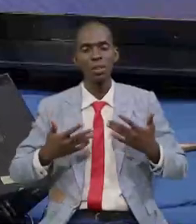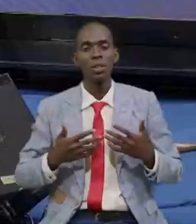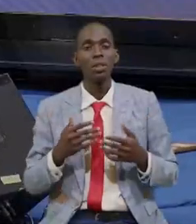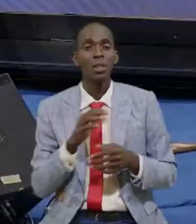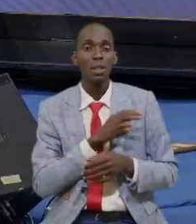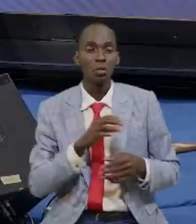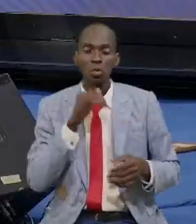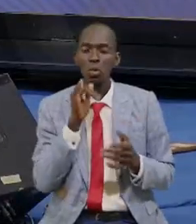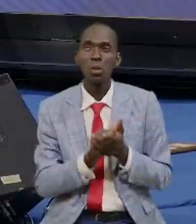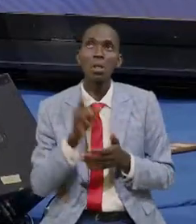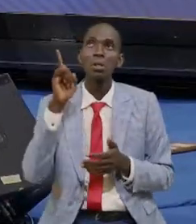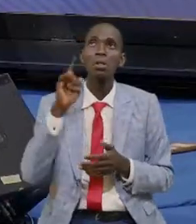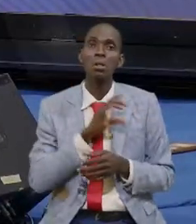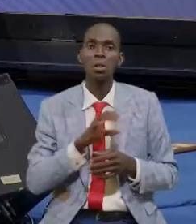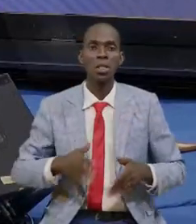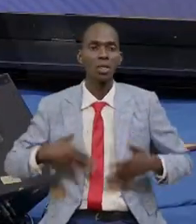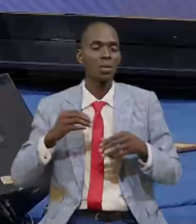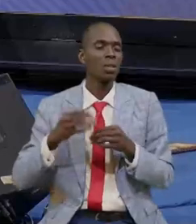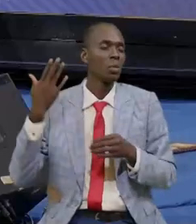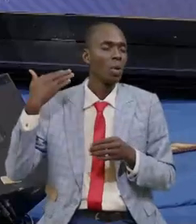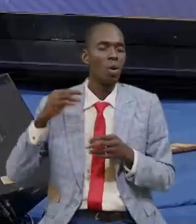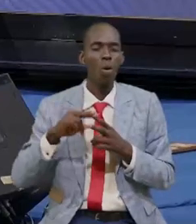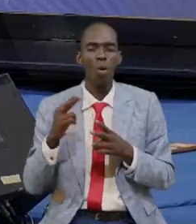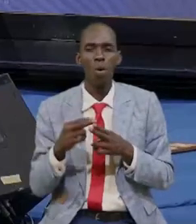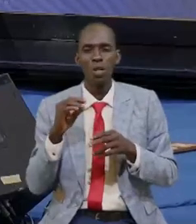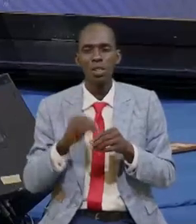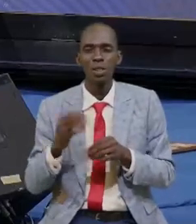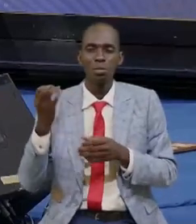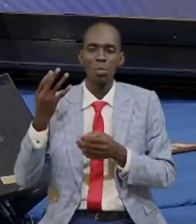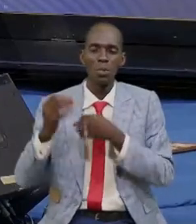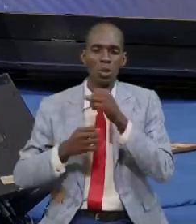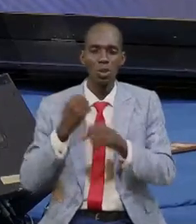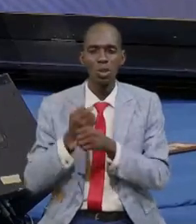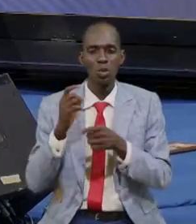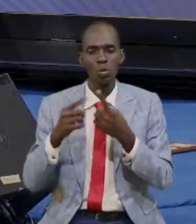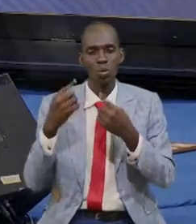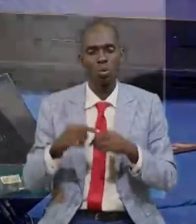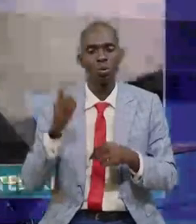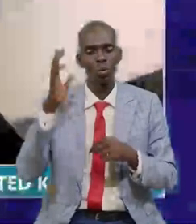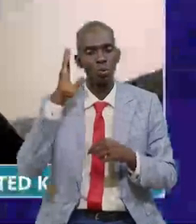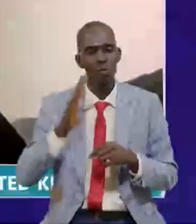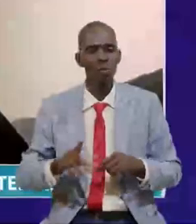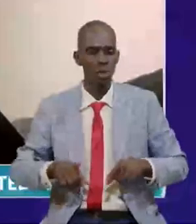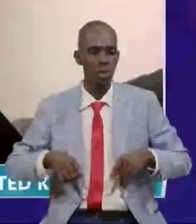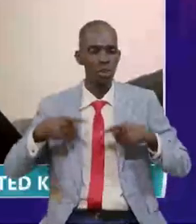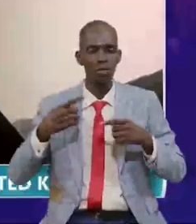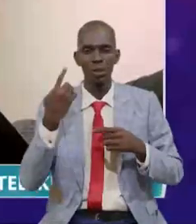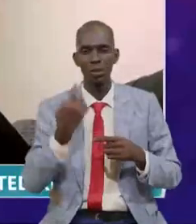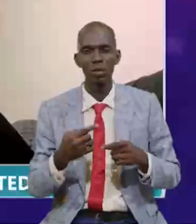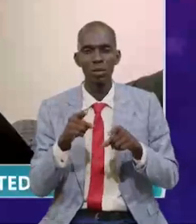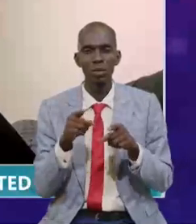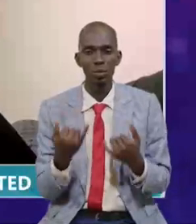vécu, pas qu'il vivra au millénaire, il vit en moi ce